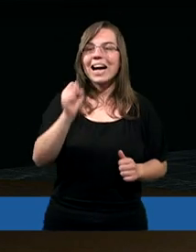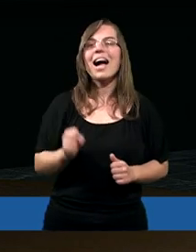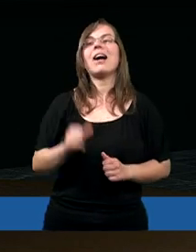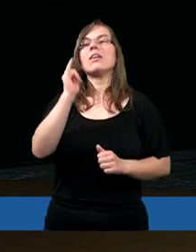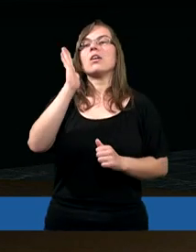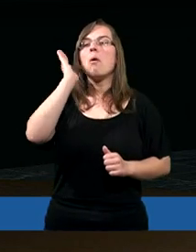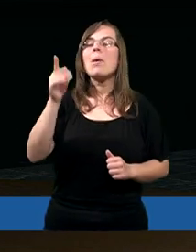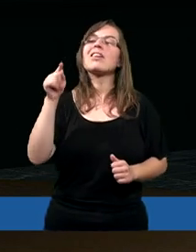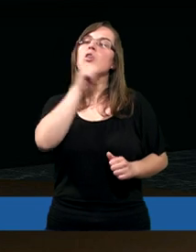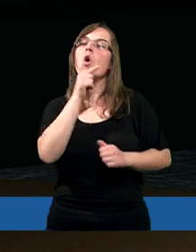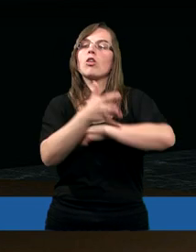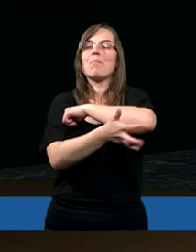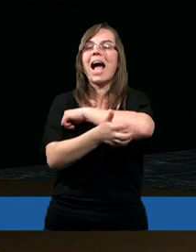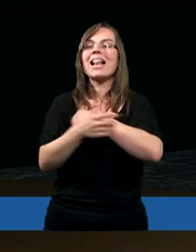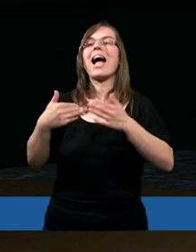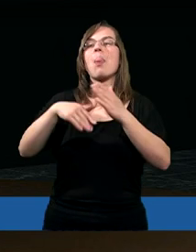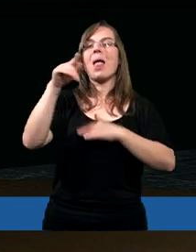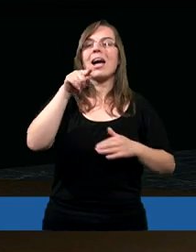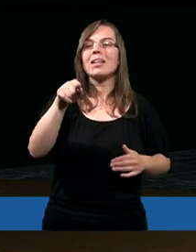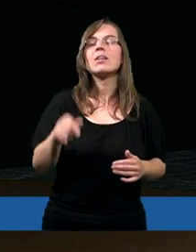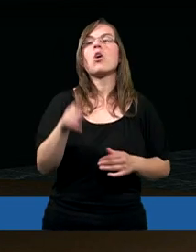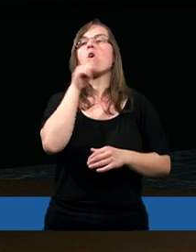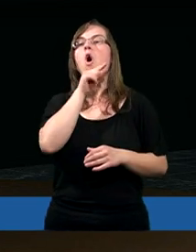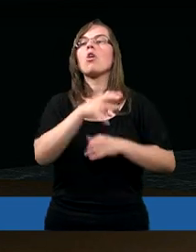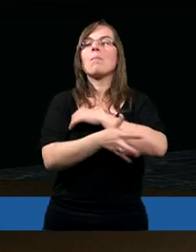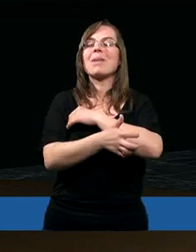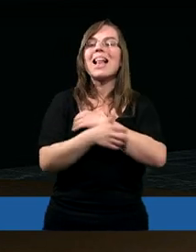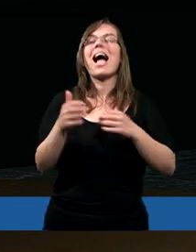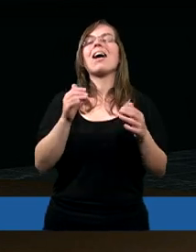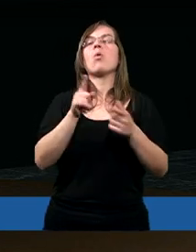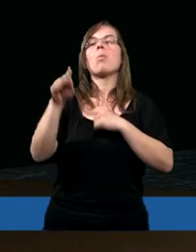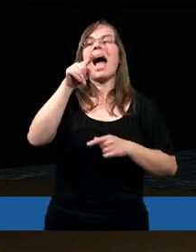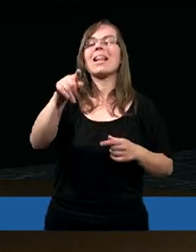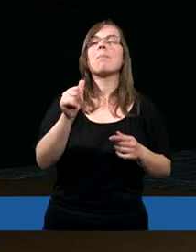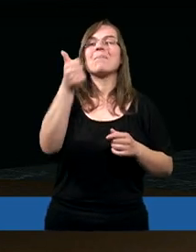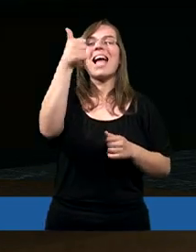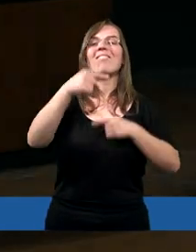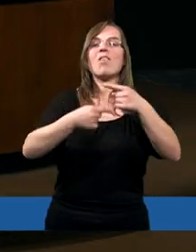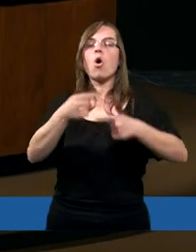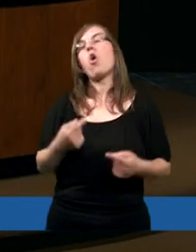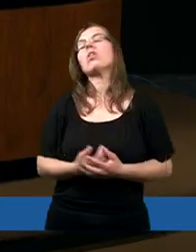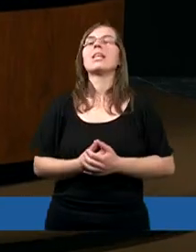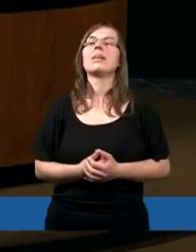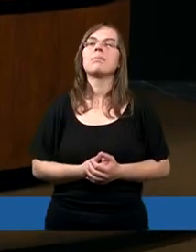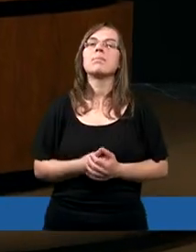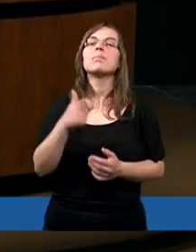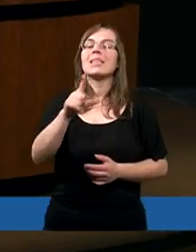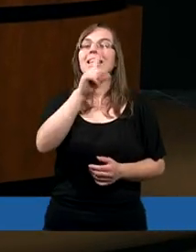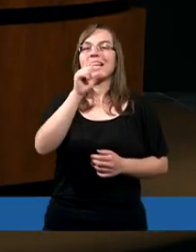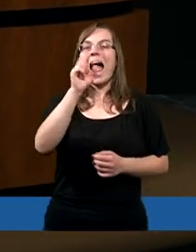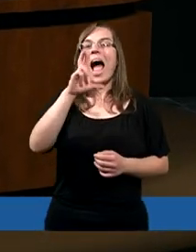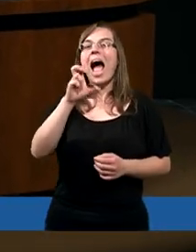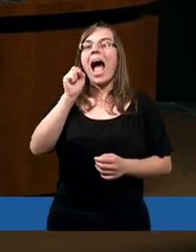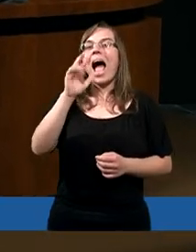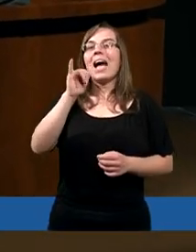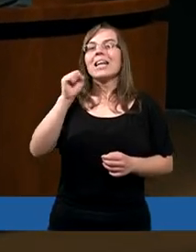i będą gorzko biadać nad nim, jak gorzko biadają nad pierworodnym. Tu widzimy, że Zachariasz